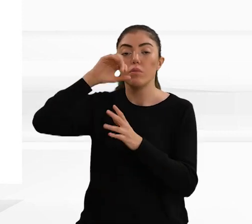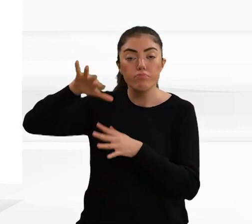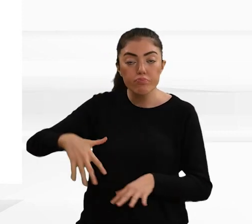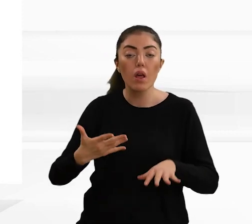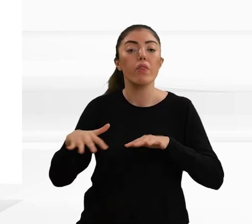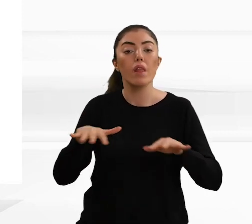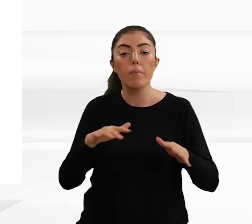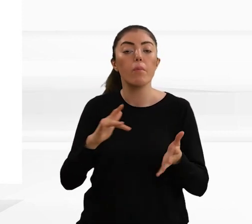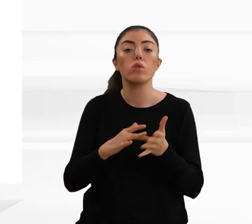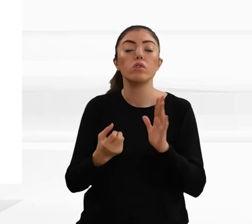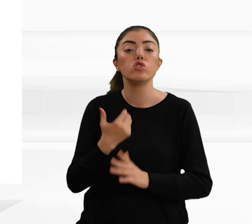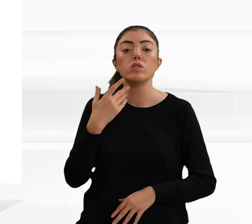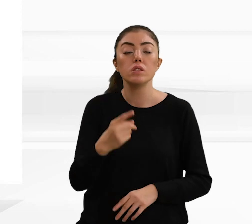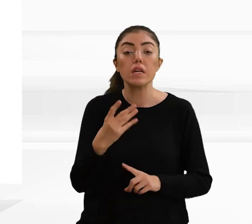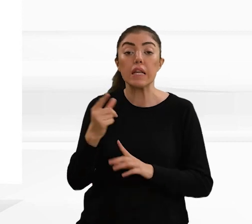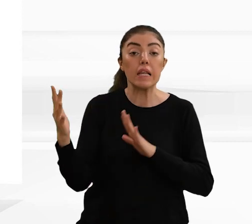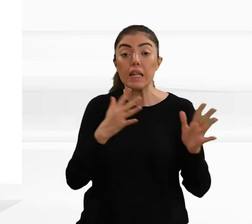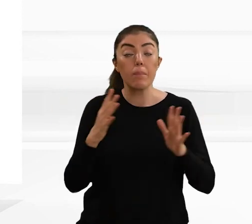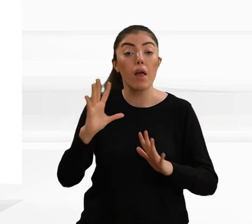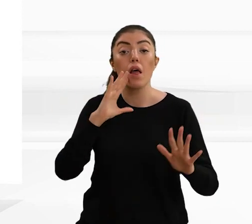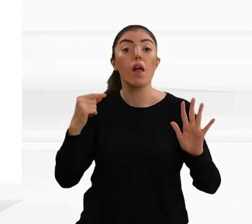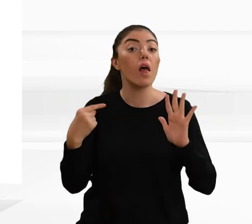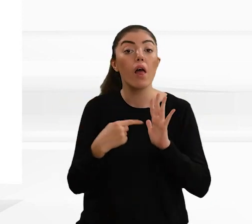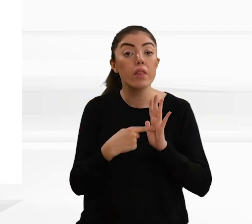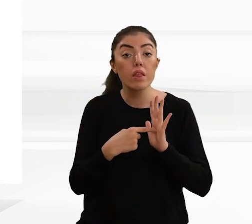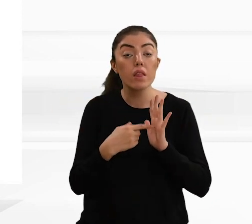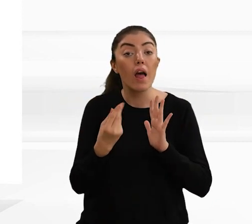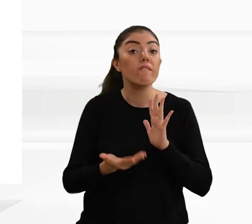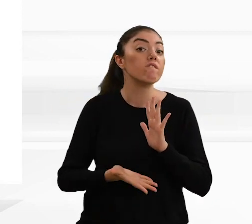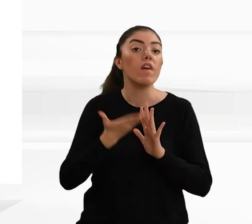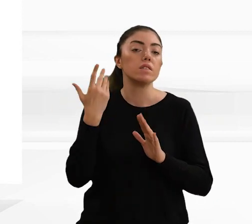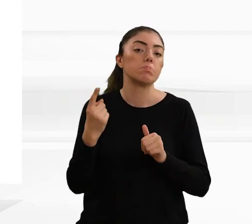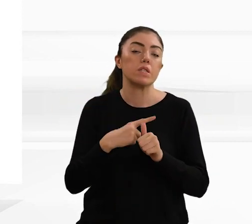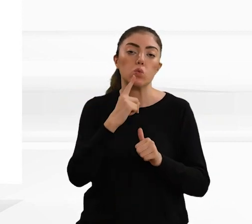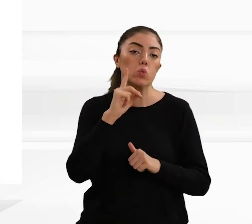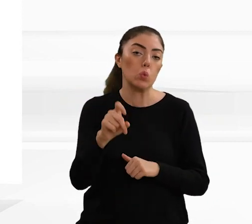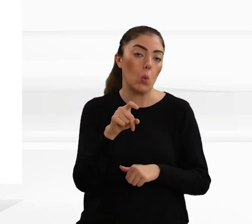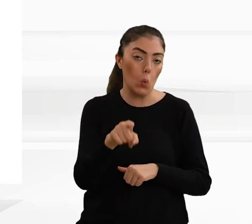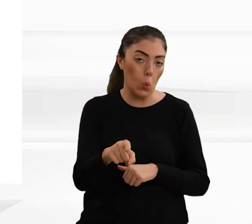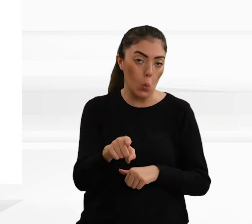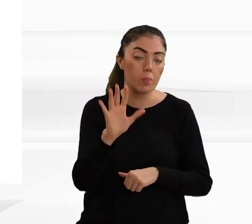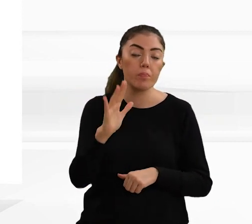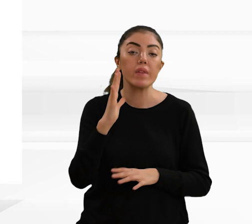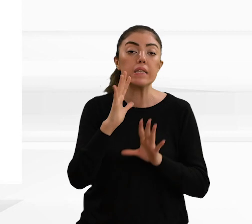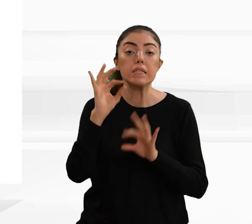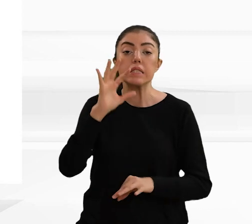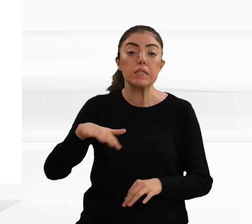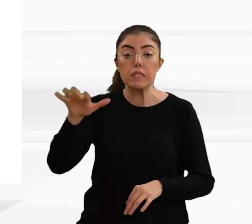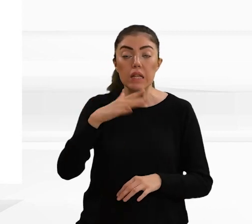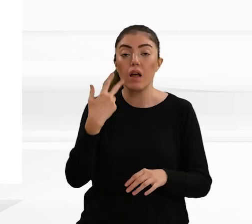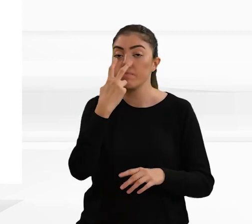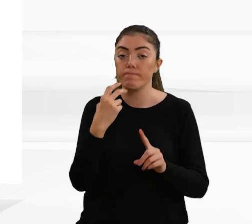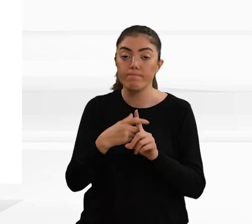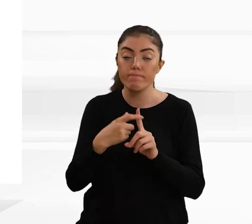hangilerinin oluşumunda iklimin etkisi daha fazladır bu insanların